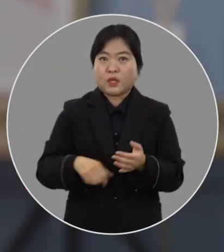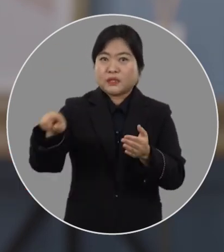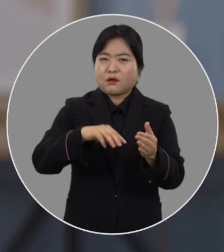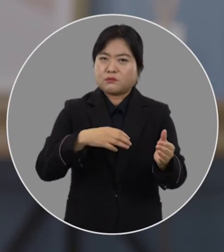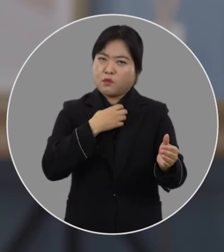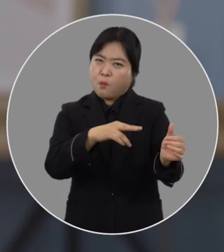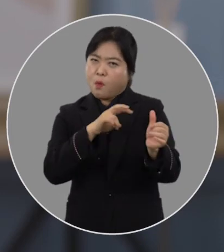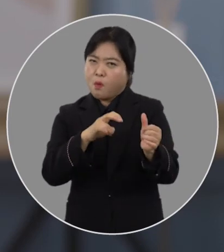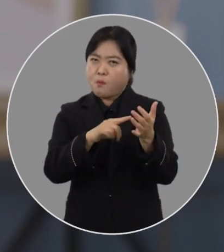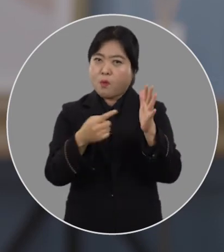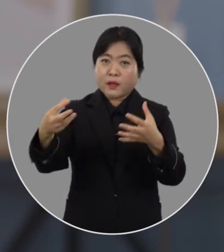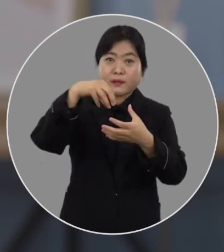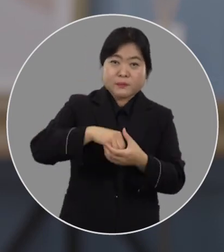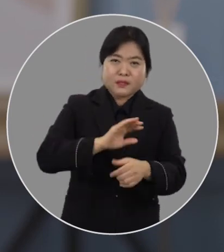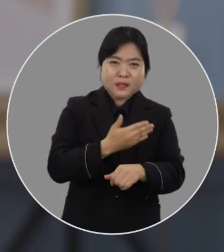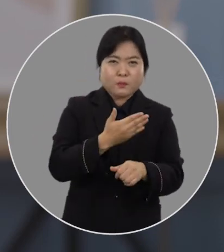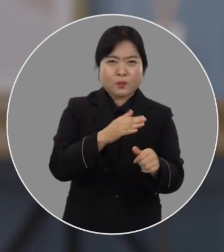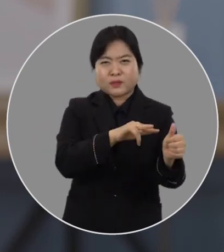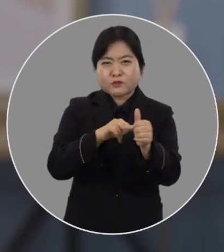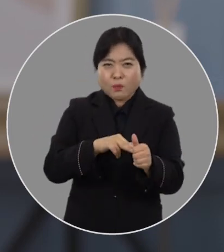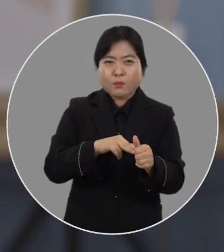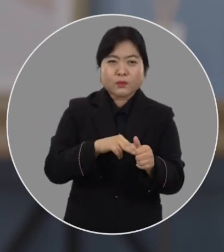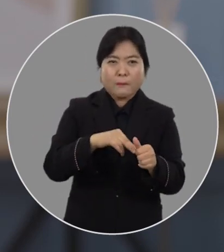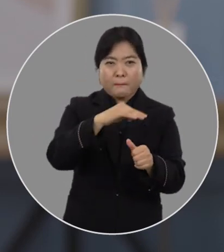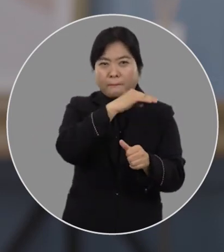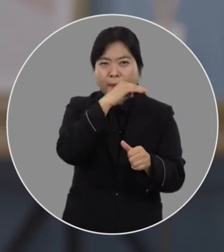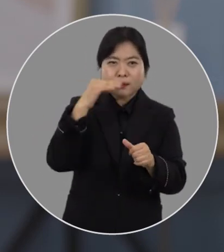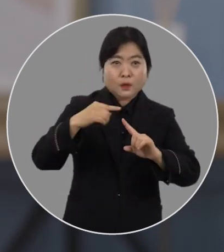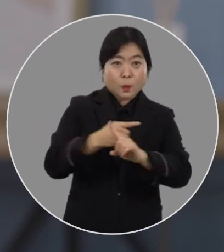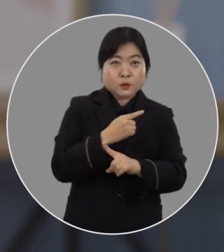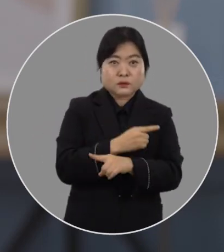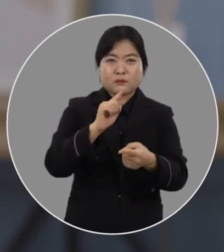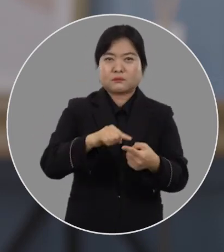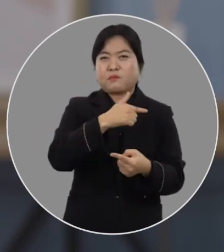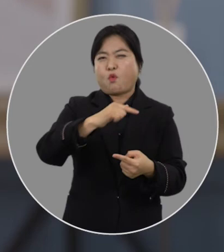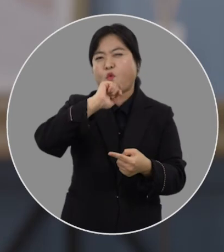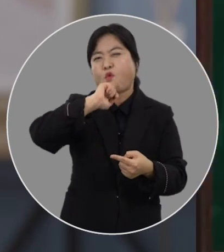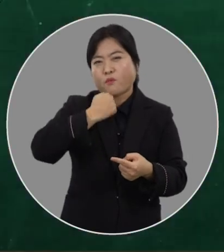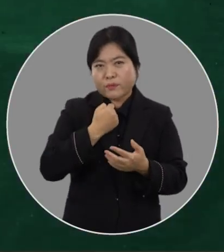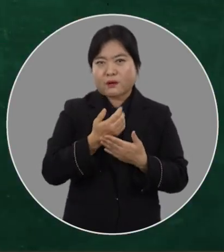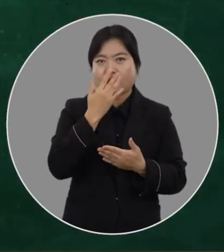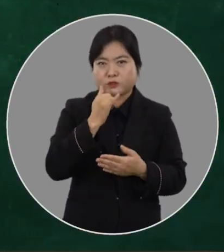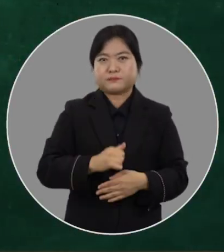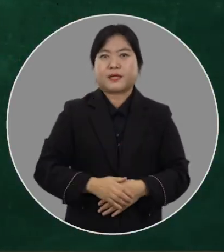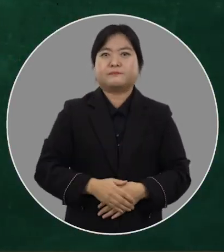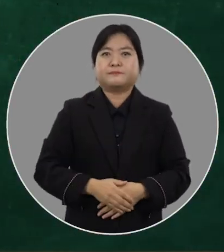혐오 표현에 담긴 잘못된 정보를 바로잡는 것은 매우 어렵다는 것을 알 수 있습니다.